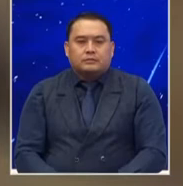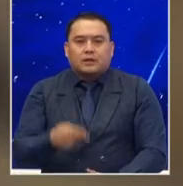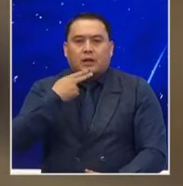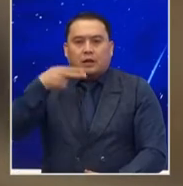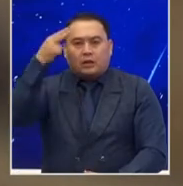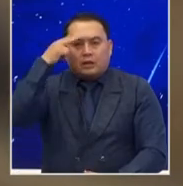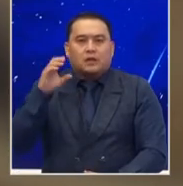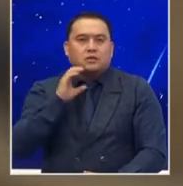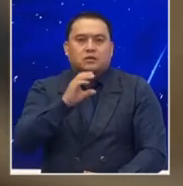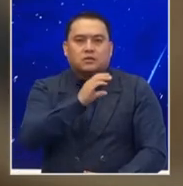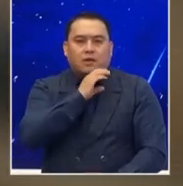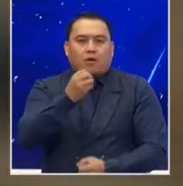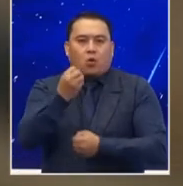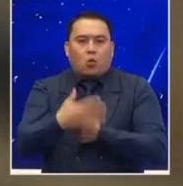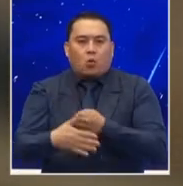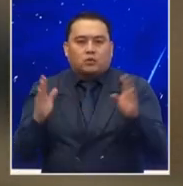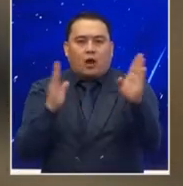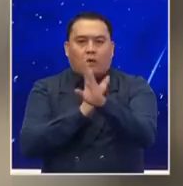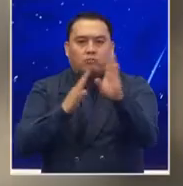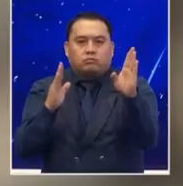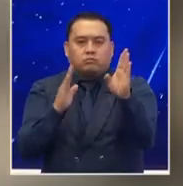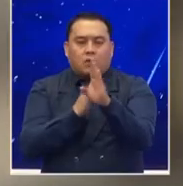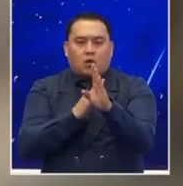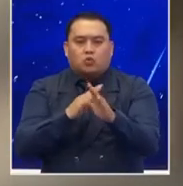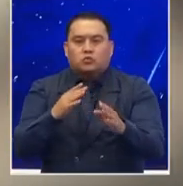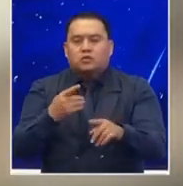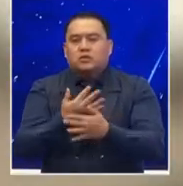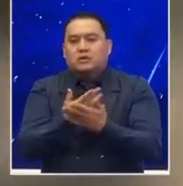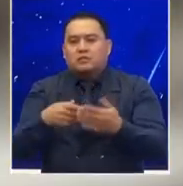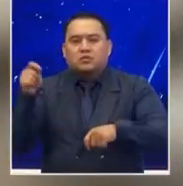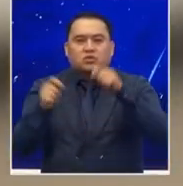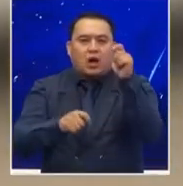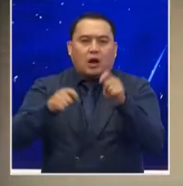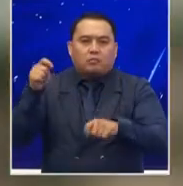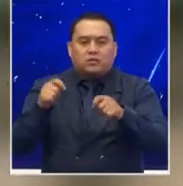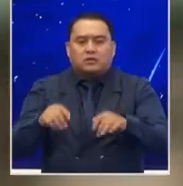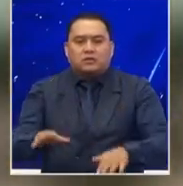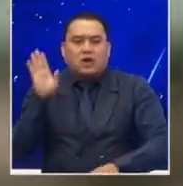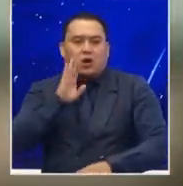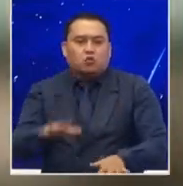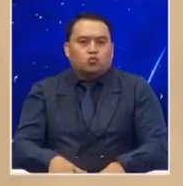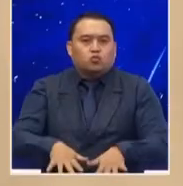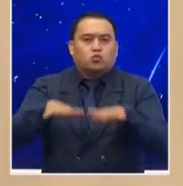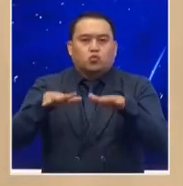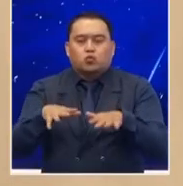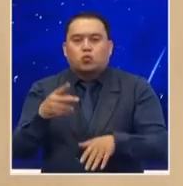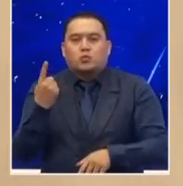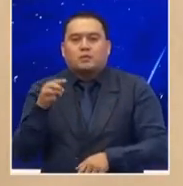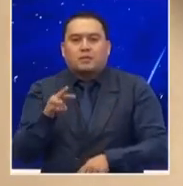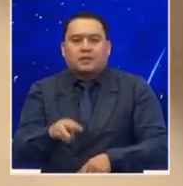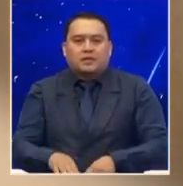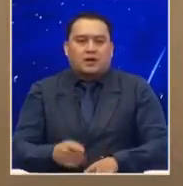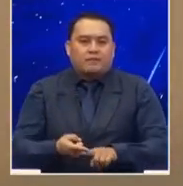Италияның солтүстігі мен орталығы қолайсыз ауа райы құрсауында қалды. Кейбір жерлерде жаңбыр жауып, тасқын жүріп жатыр. Су деңгейі 1,5 метрге дейін